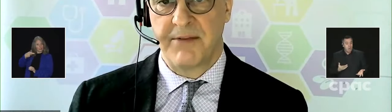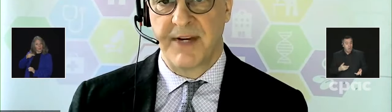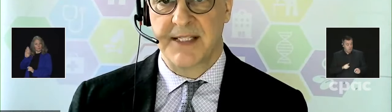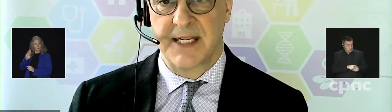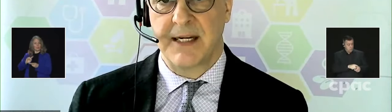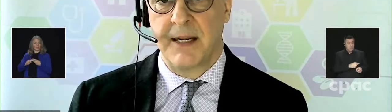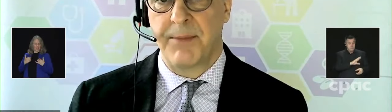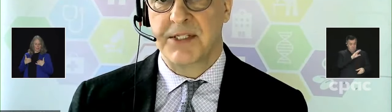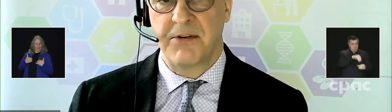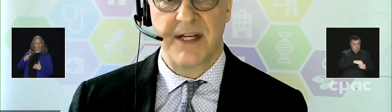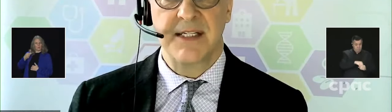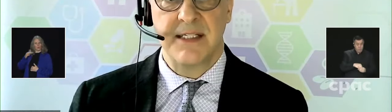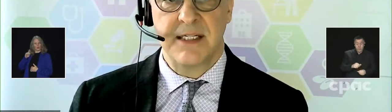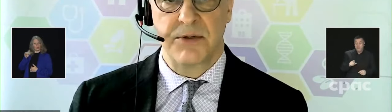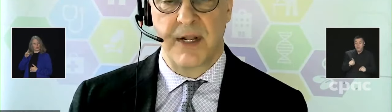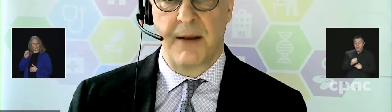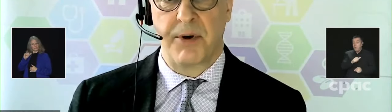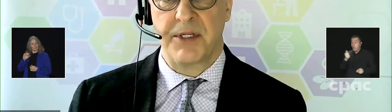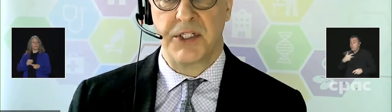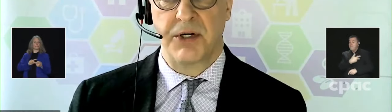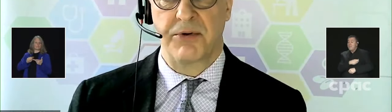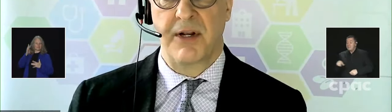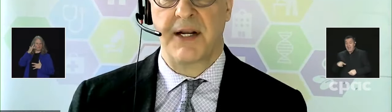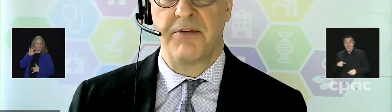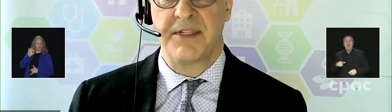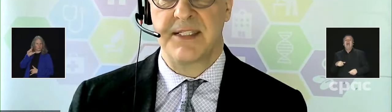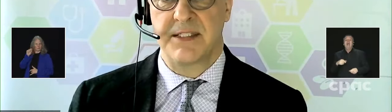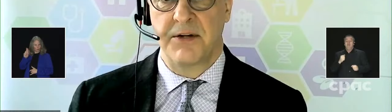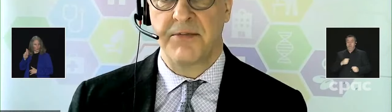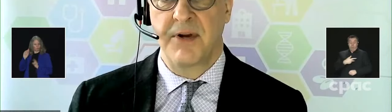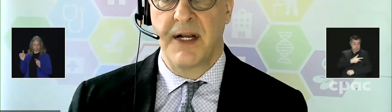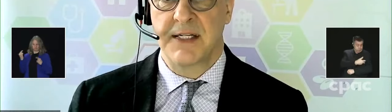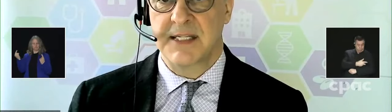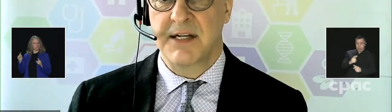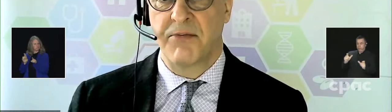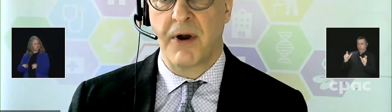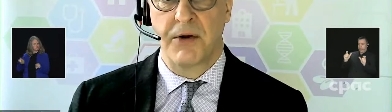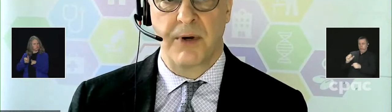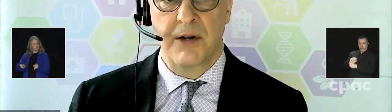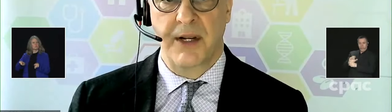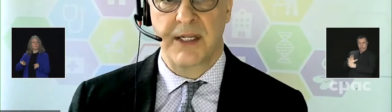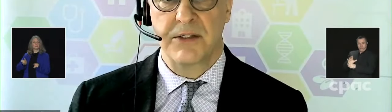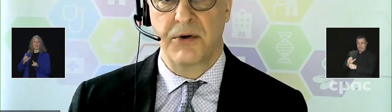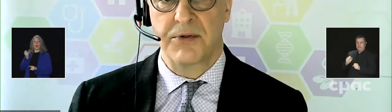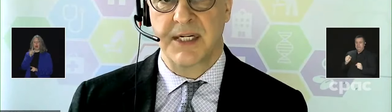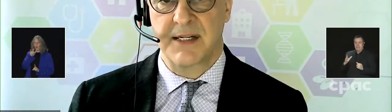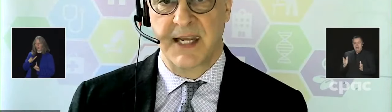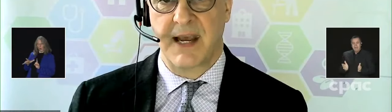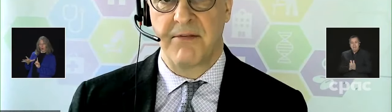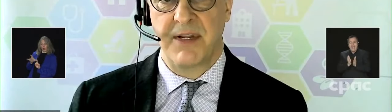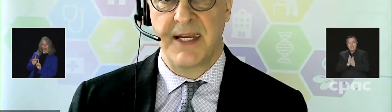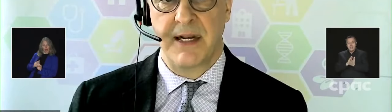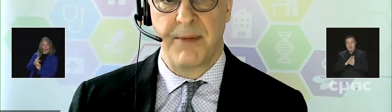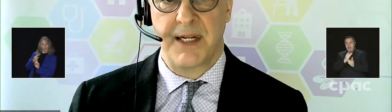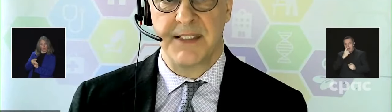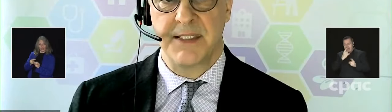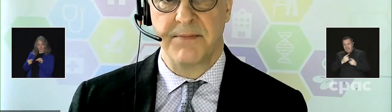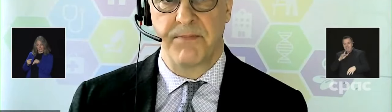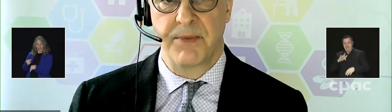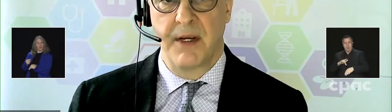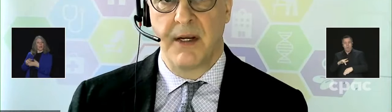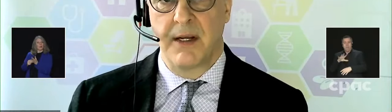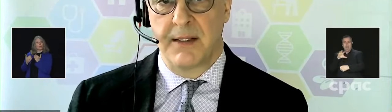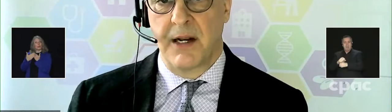pour tous les vaccins, les personnes vaccinées sont alors protégées contre la COVID-19 sans avoir à courir le risque de conséquences graves liées à la